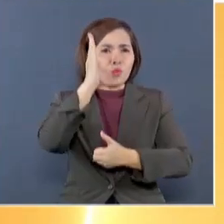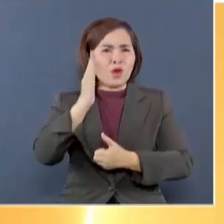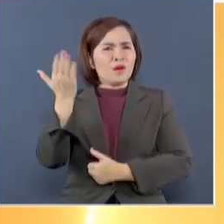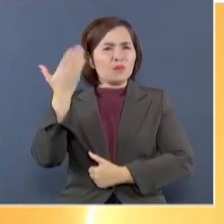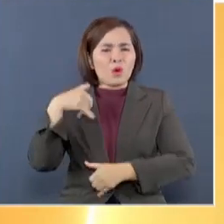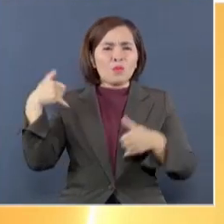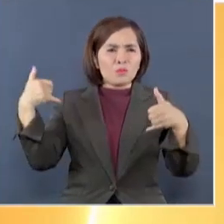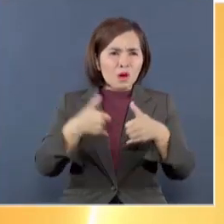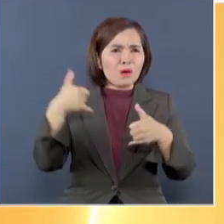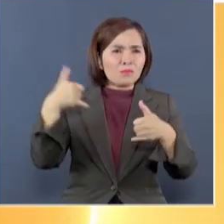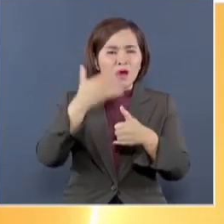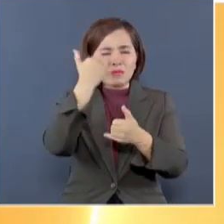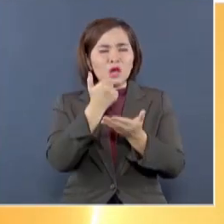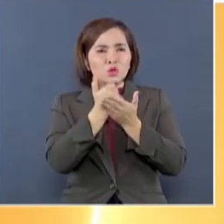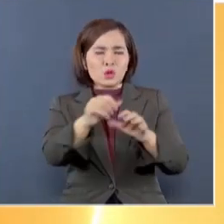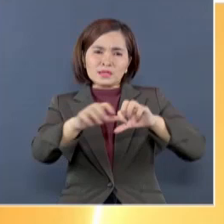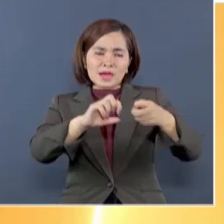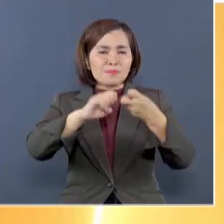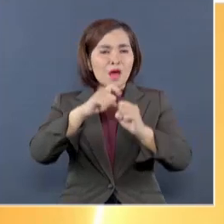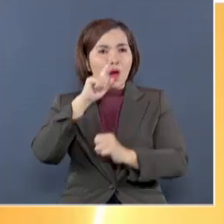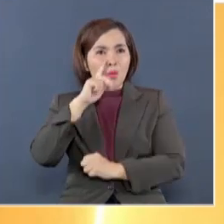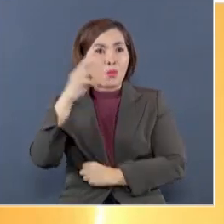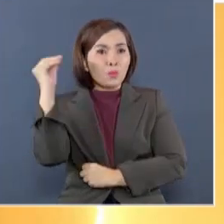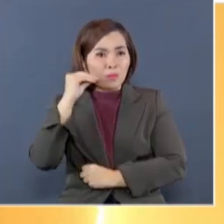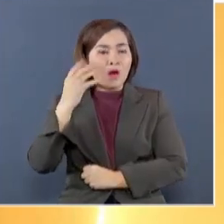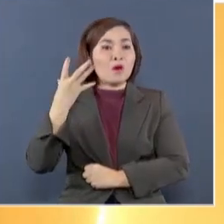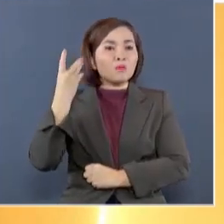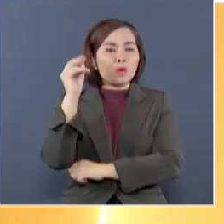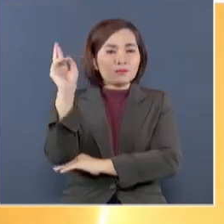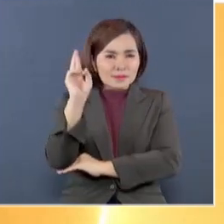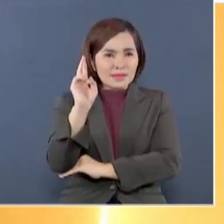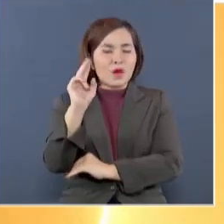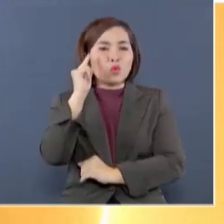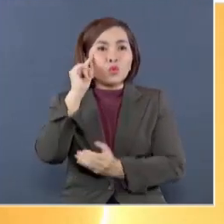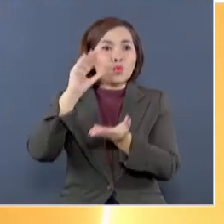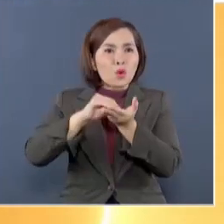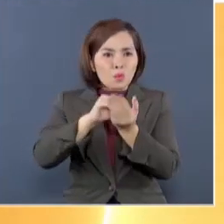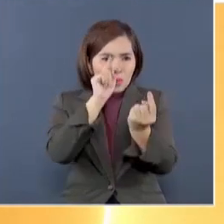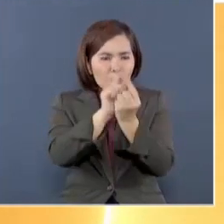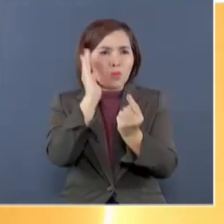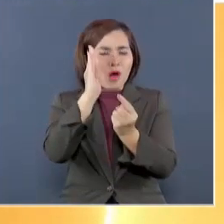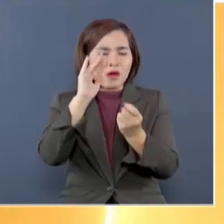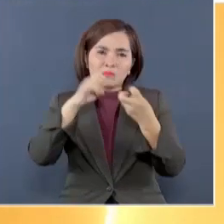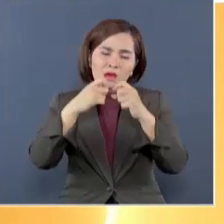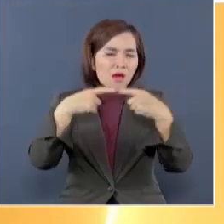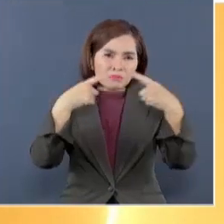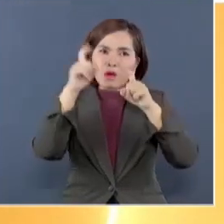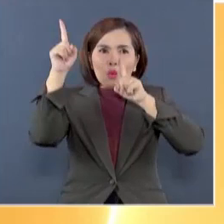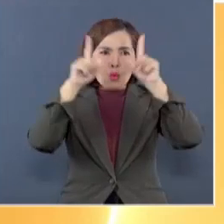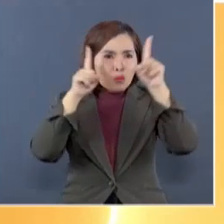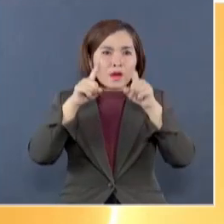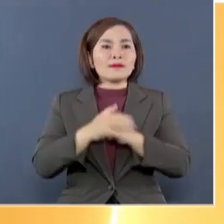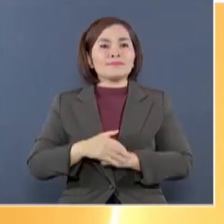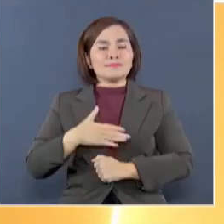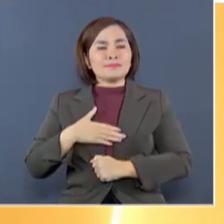ายครั้งแล้วเหมือนกันนะครับคุณผู้ชมฮะแล้วเมื่อวานเนี่ยช่วงเที่ยงเนี่ยหมวดอีทเนี่ยก็รับแจ้งเหตุชายคลุ้มคลั่งฮะก็คือตัวนายเดชเนี่ยแหละก็เ